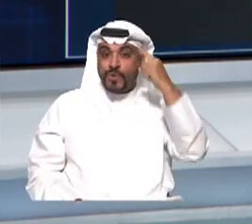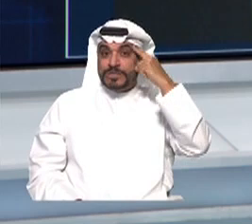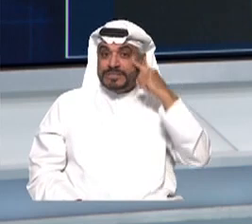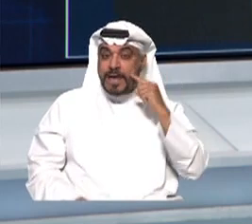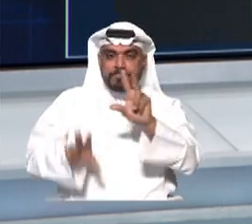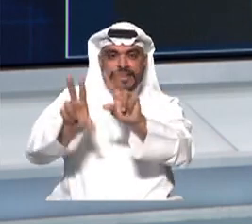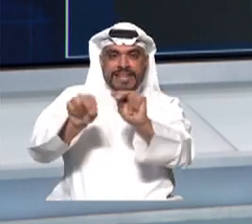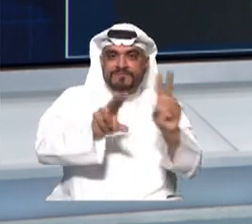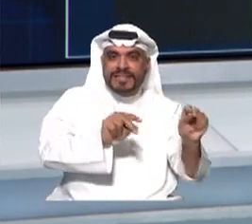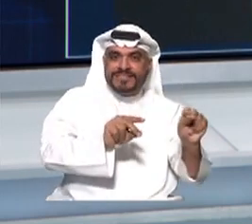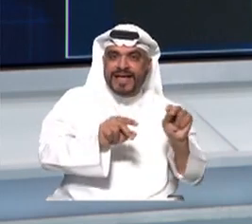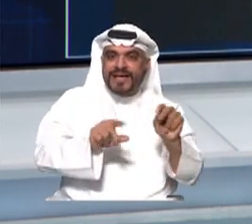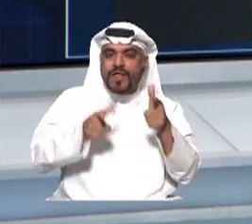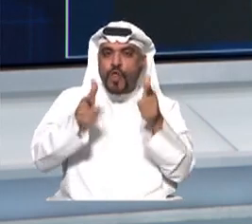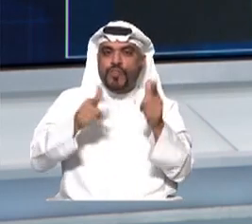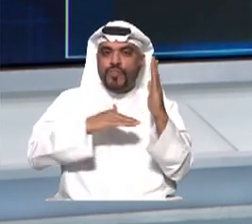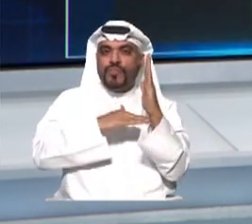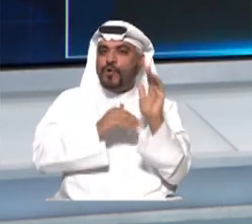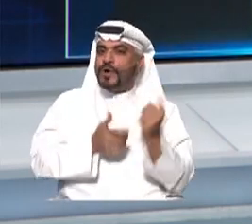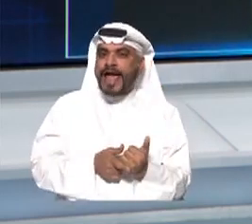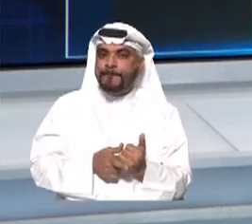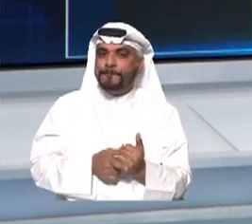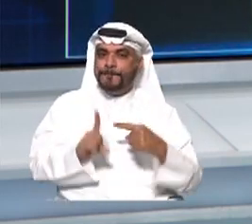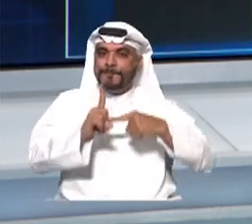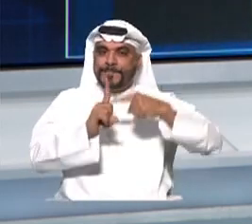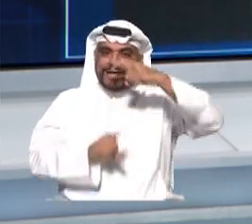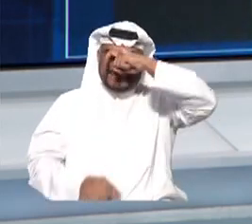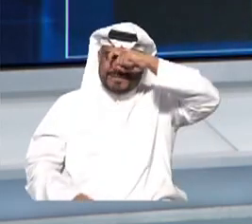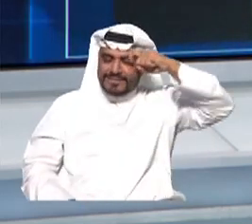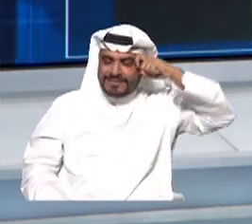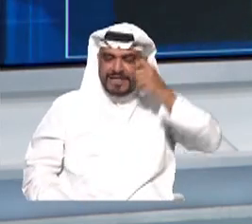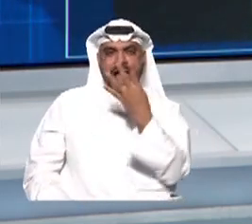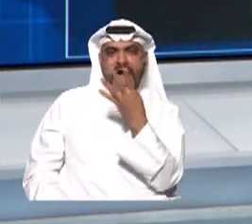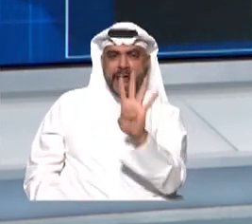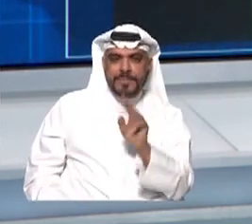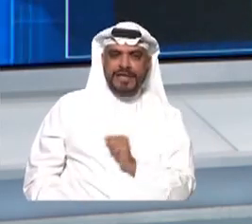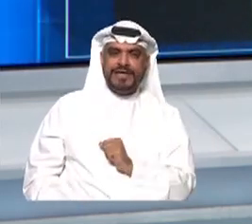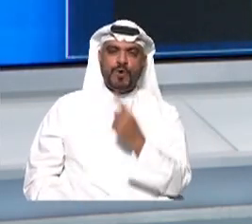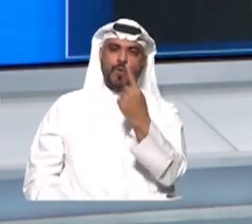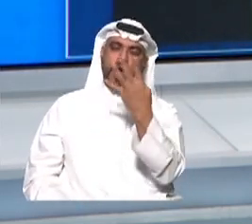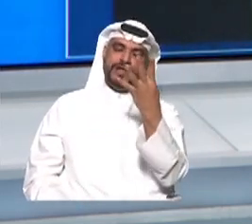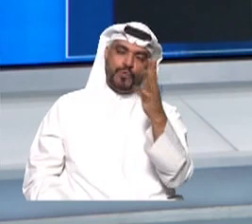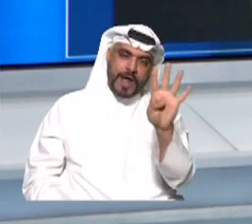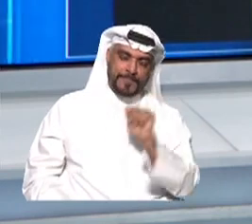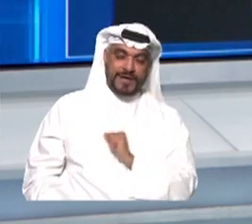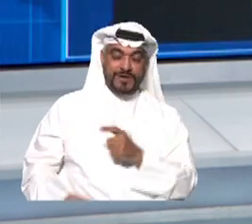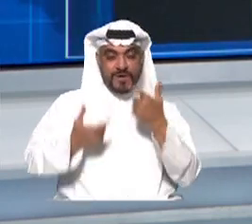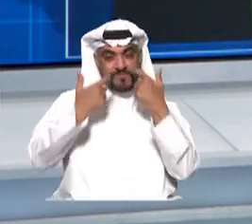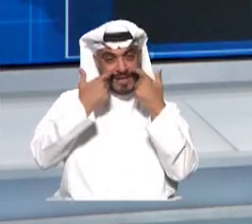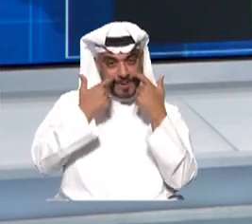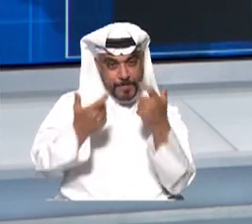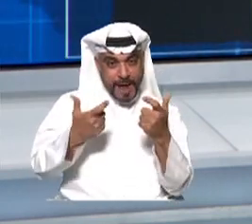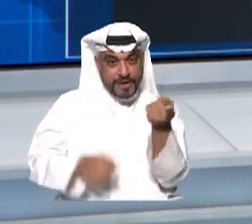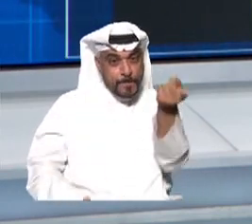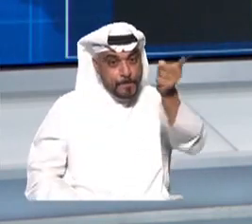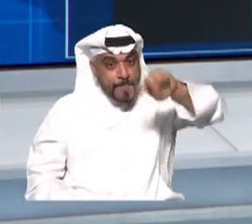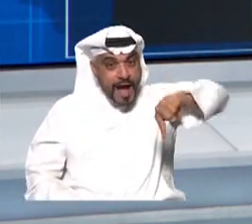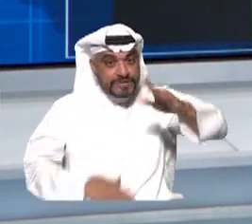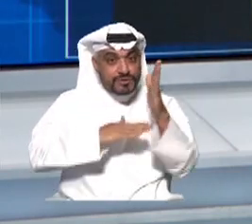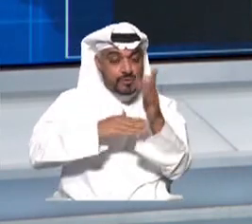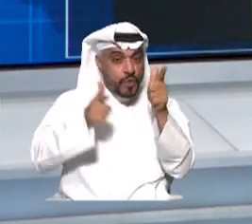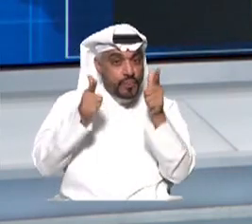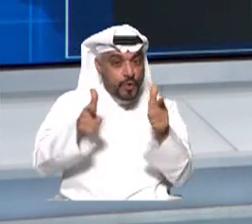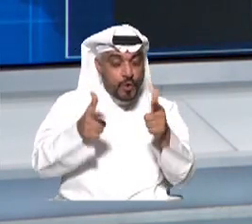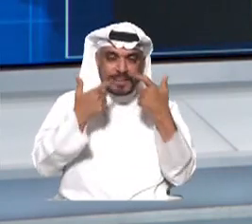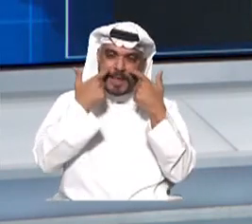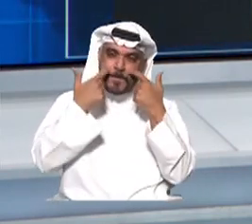45 كيلومتر في ساعة، تكون مثيرة للغبار خاصة على المناطق المكشوفة، لذا نوه مرتادي الطرق السريعة أنهم يديرون بالهم أثناء القيادة،